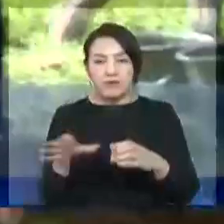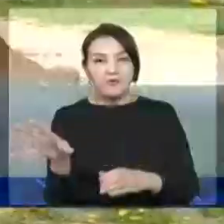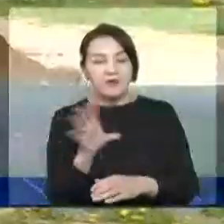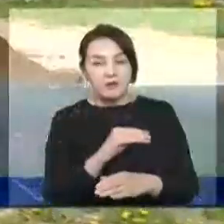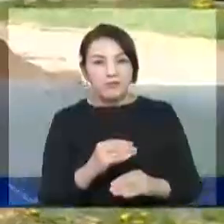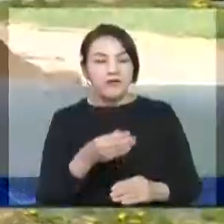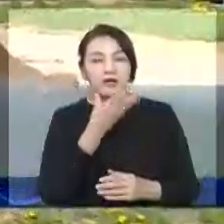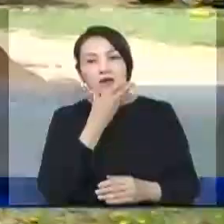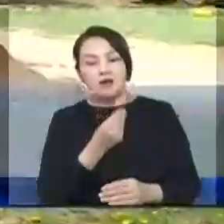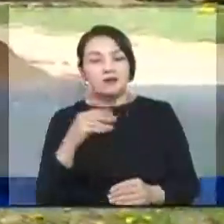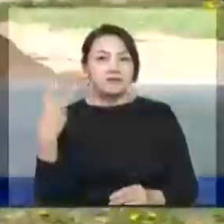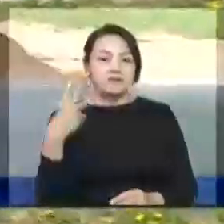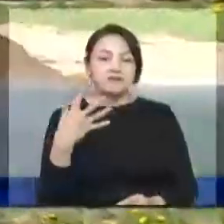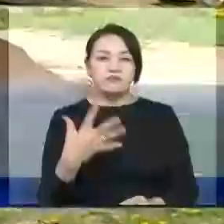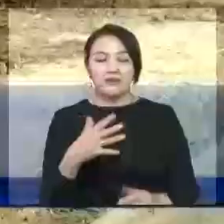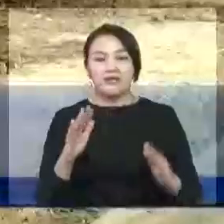территорию украсили